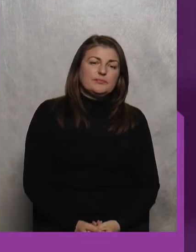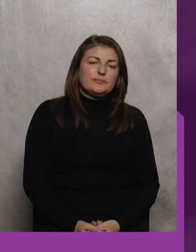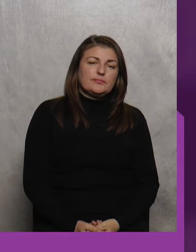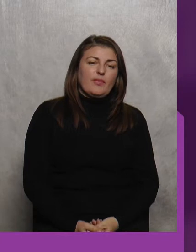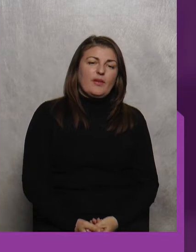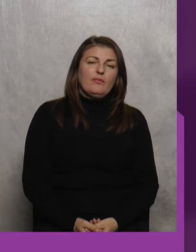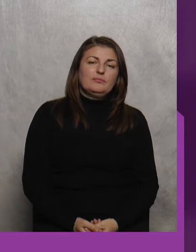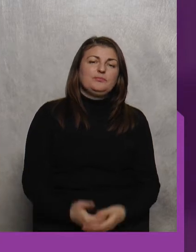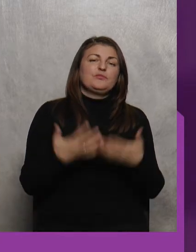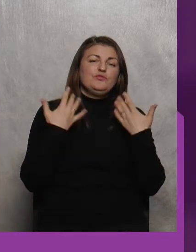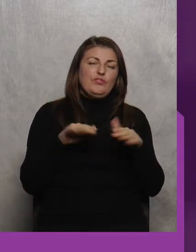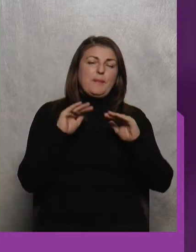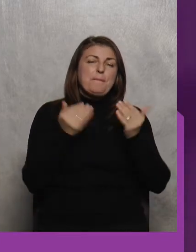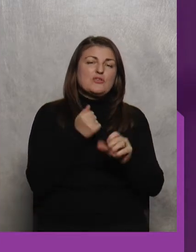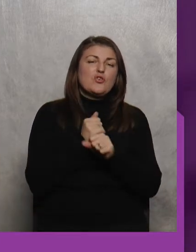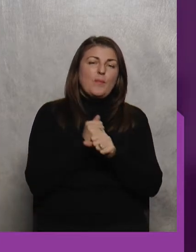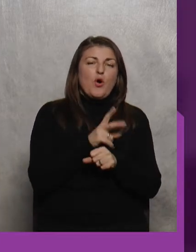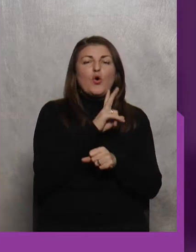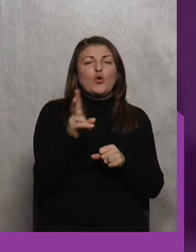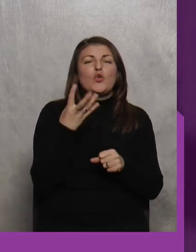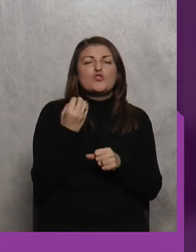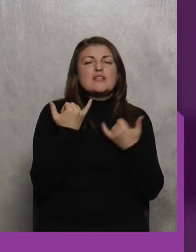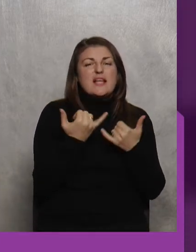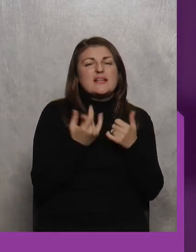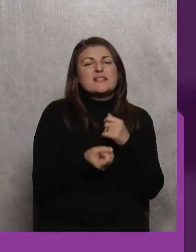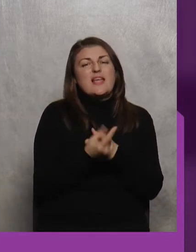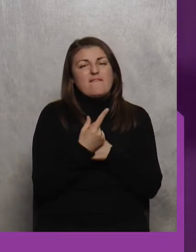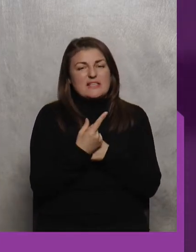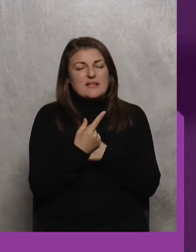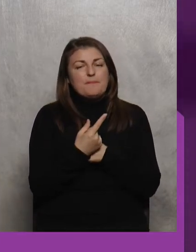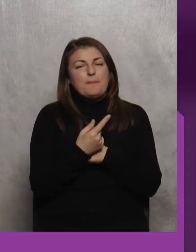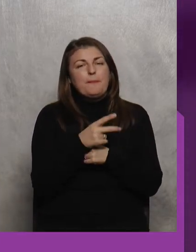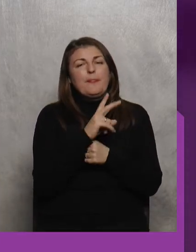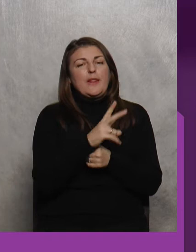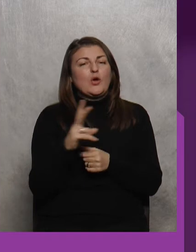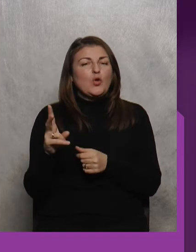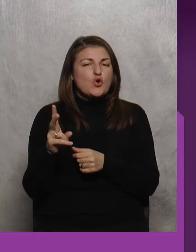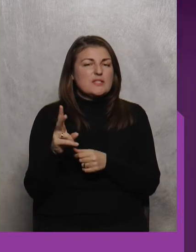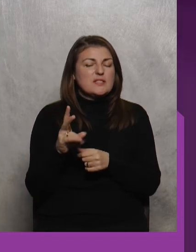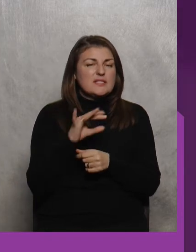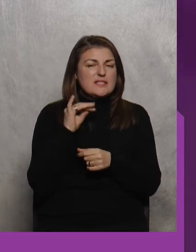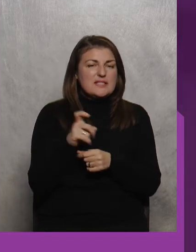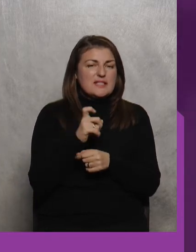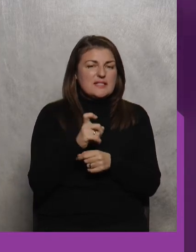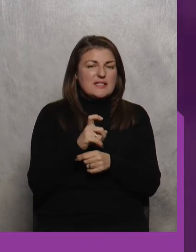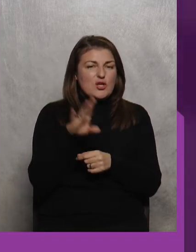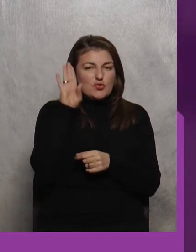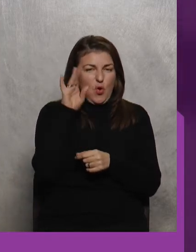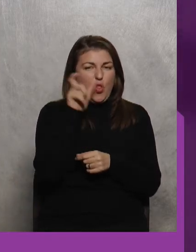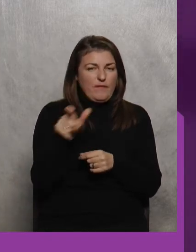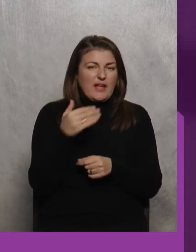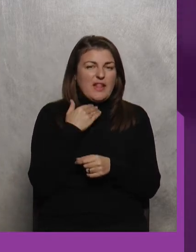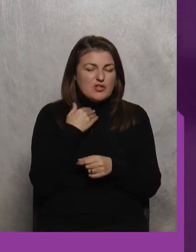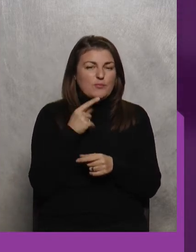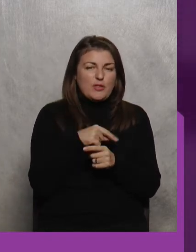Вже менше роботи. Хто ще зараз з'явиться? Хтось із чоловіків,